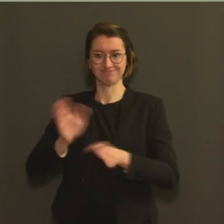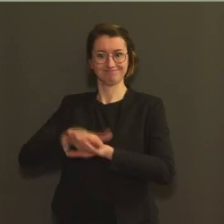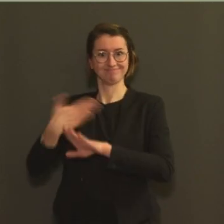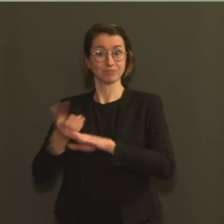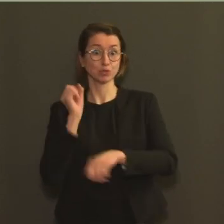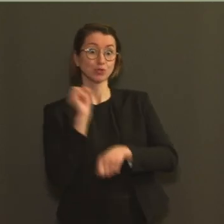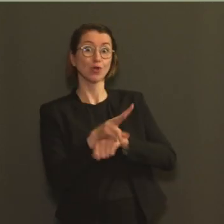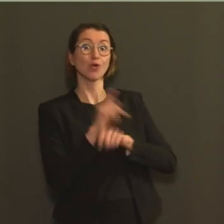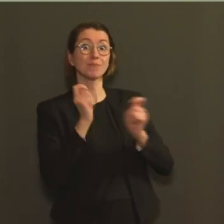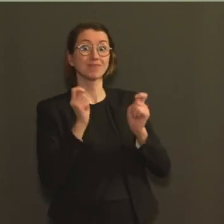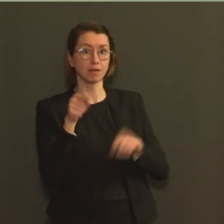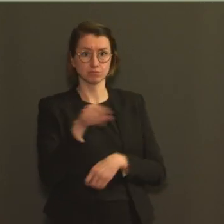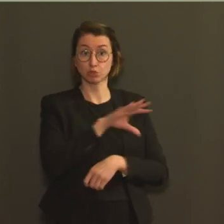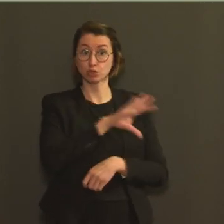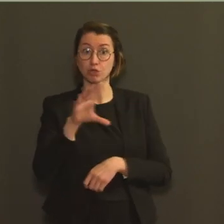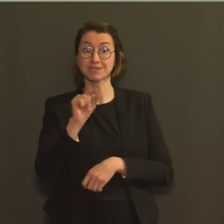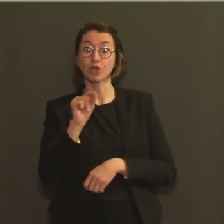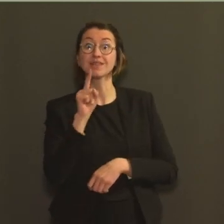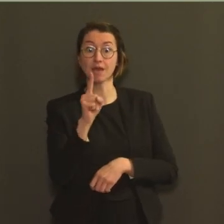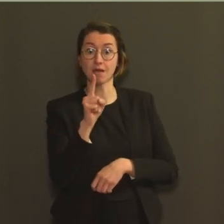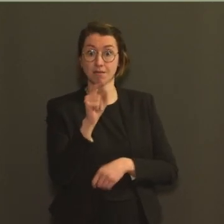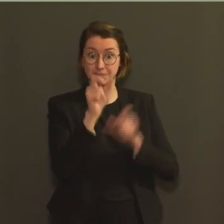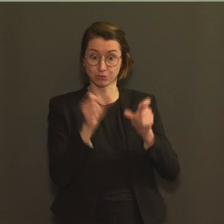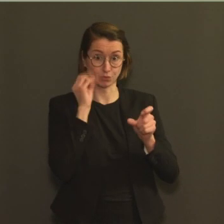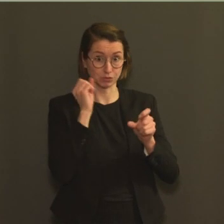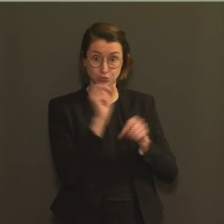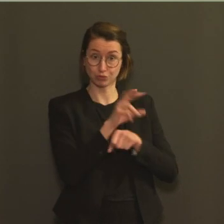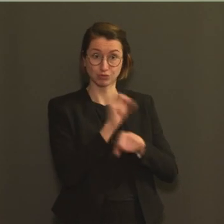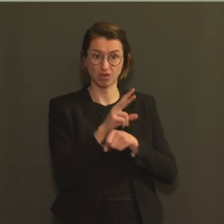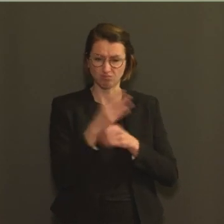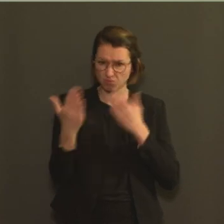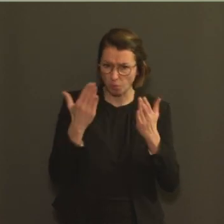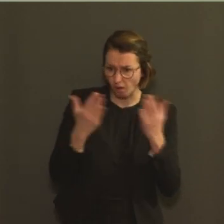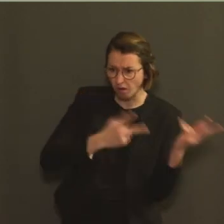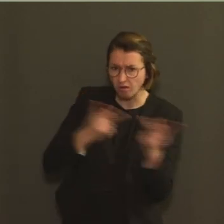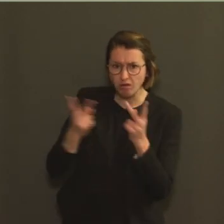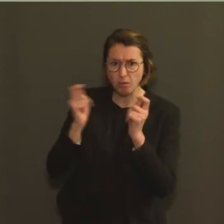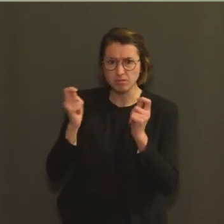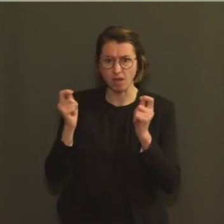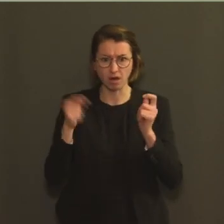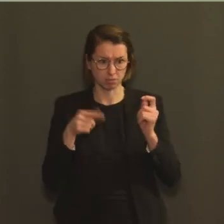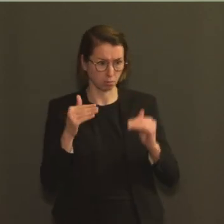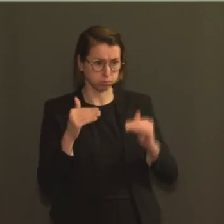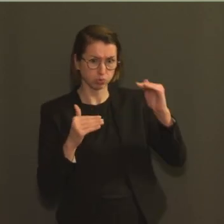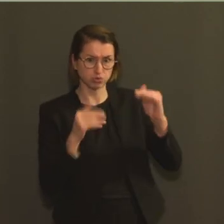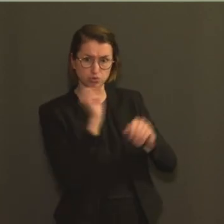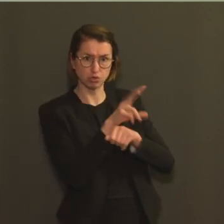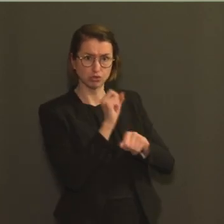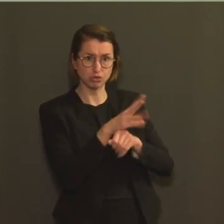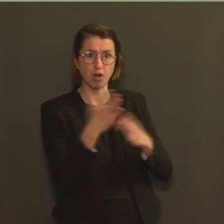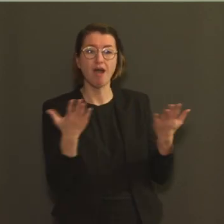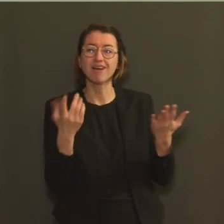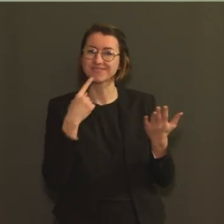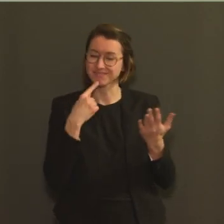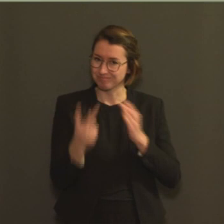bilan entrée-sortie est un bilan en faveur de la sortie, ce qui entraîne une diminution lente mais progressive du nombre